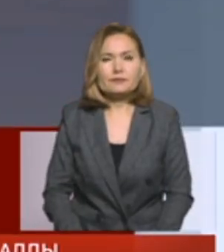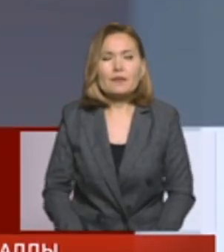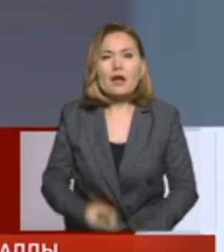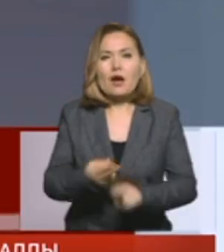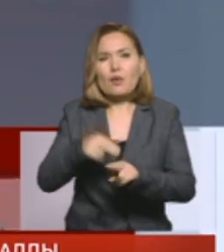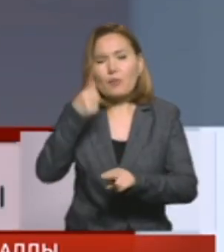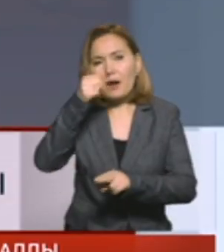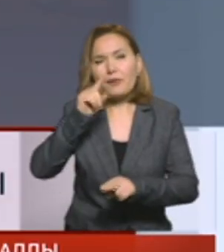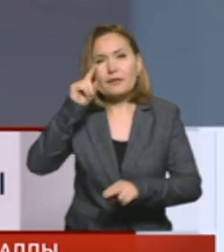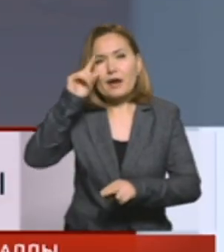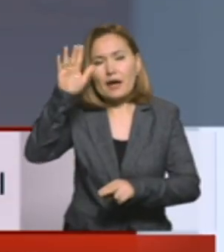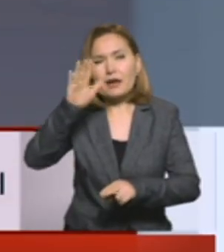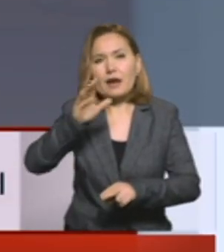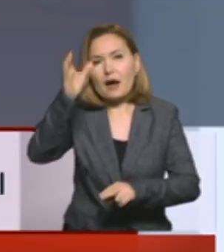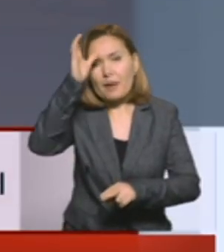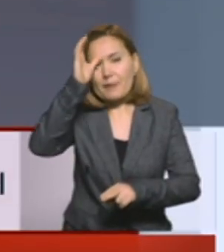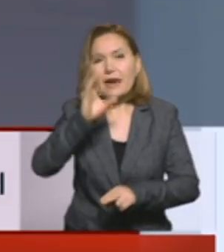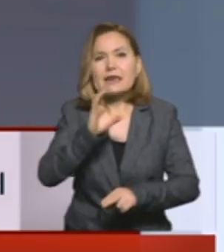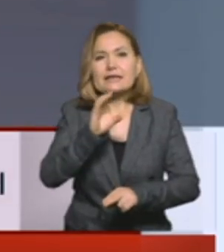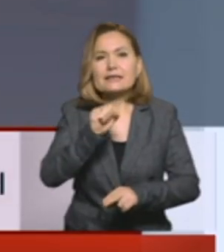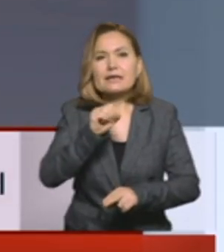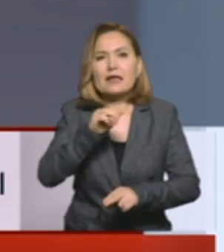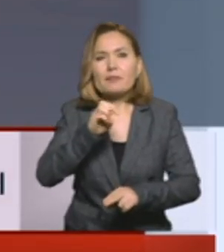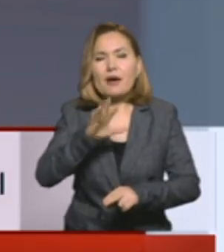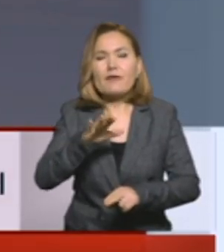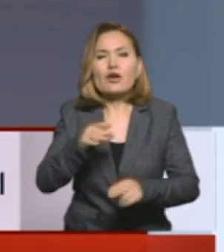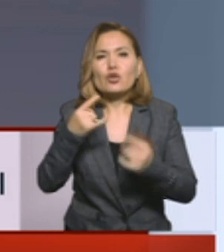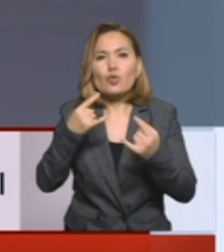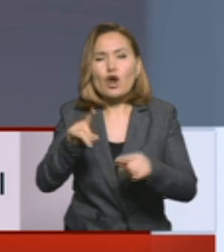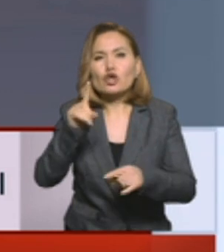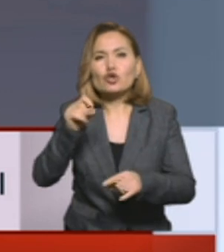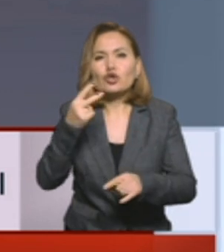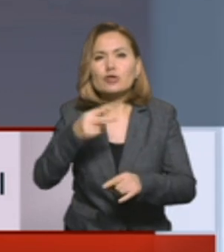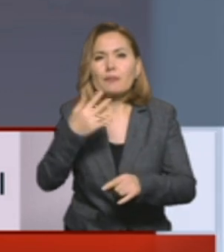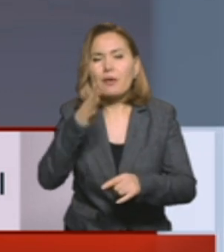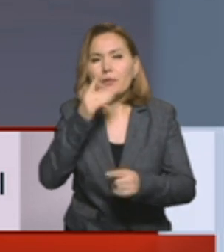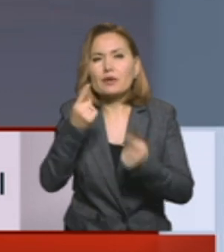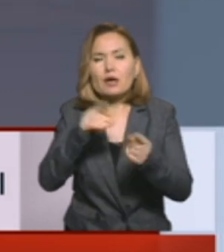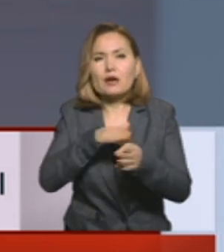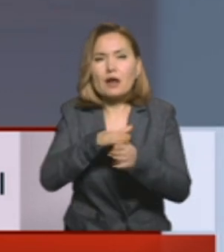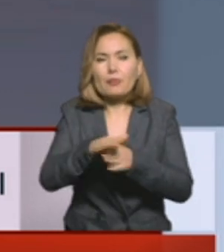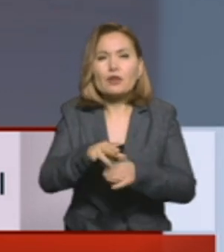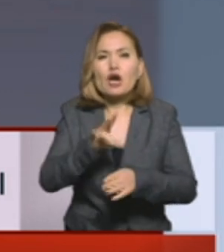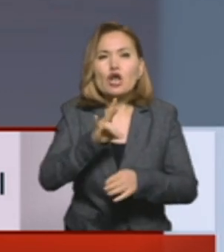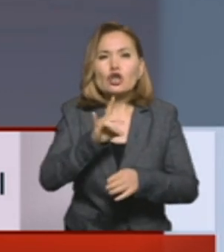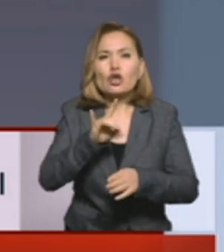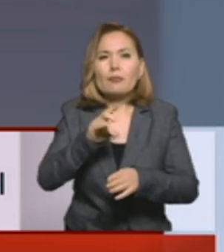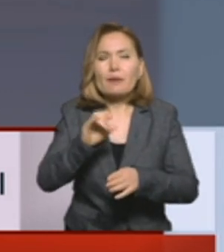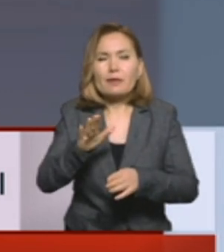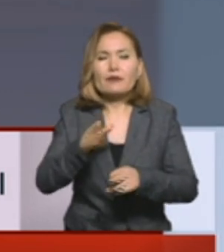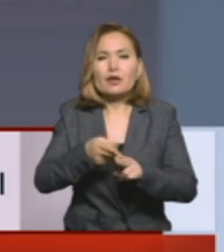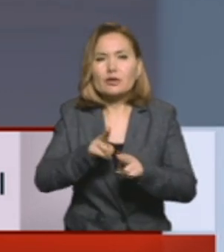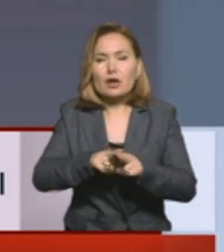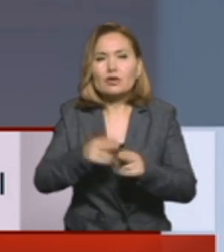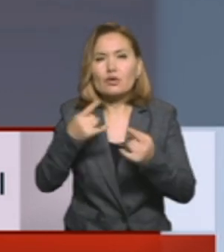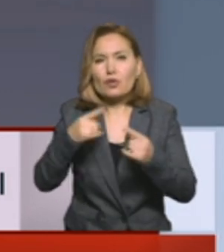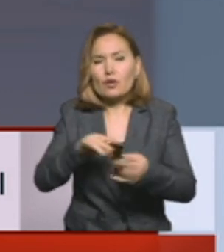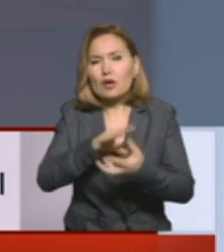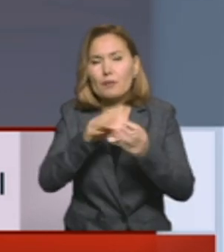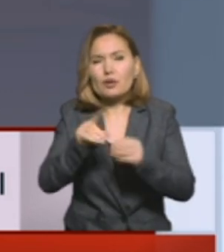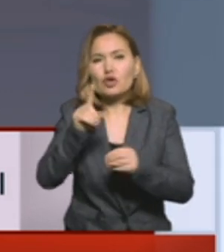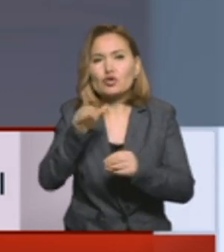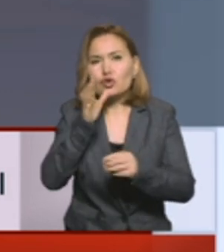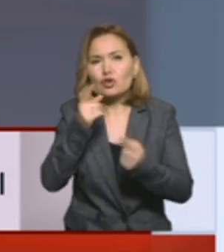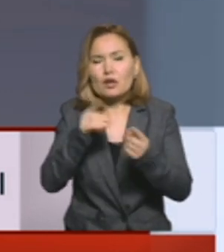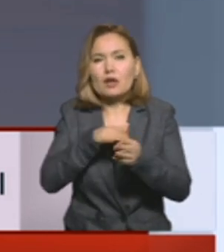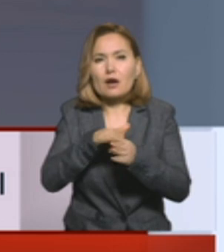Быйыл әйгілі ғалым Қаныш Сәтбаевтың туғанына 125, даңқты батырлар Сағадат Нұрмағамбетов пен Рақымжан Қошқарбаевтың туғанына 100 жыл